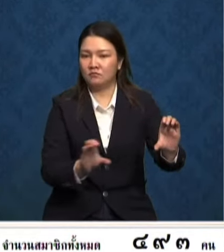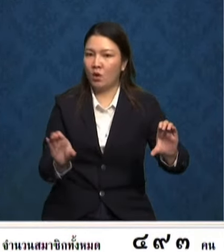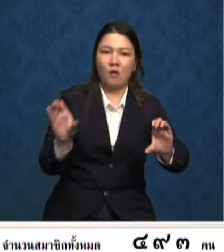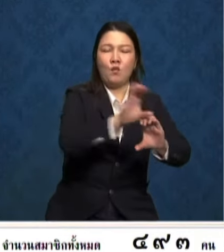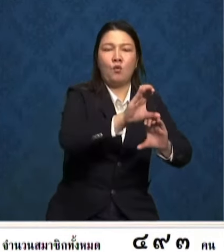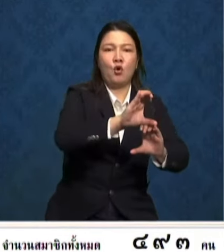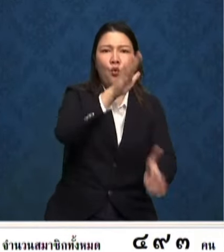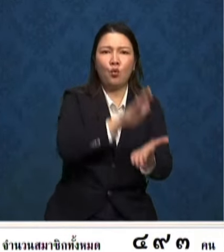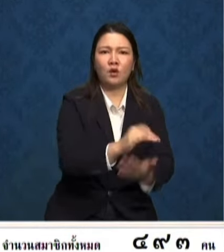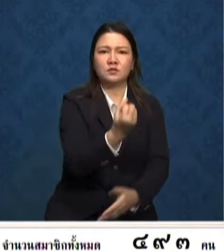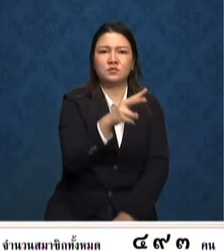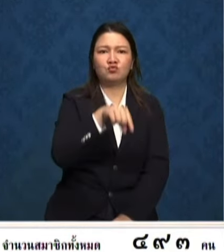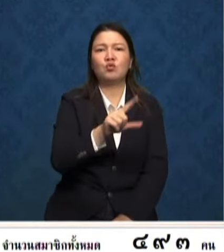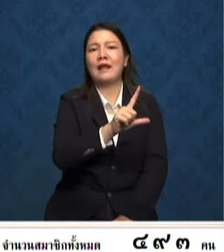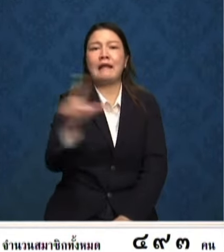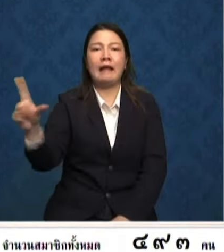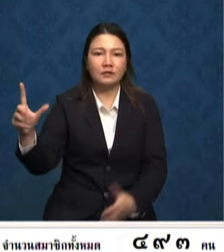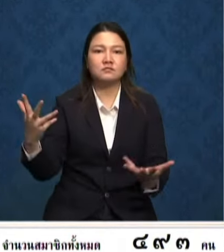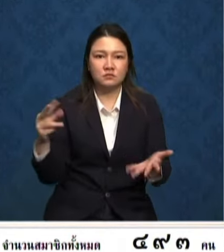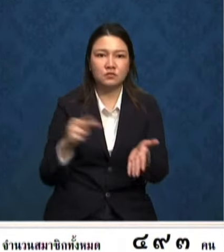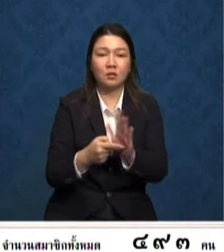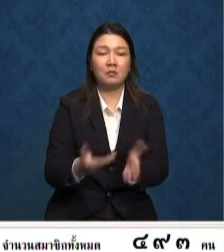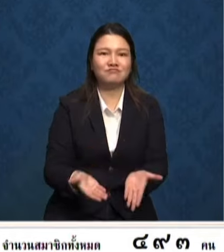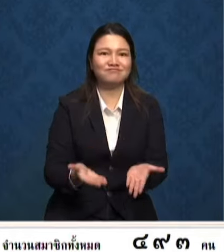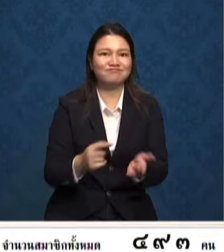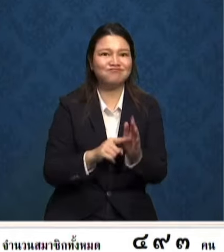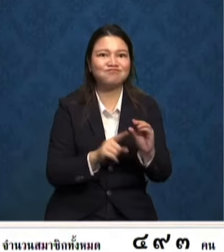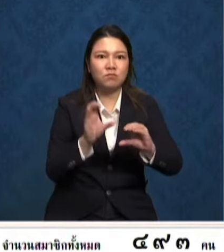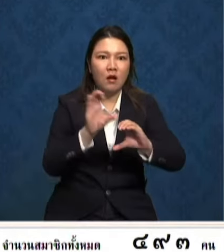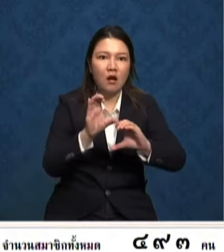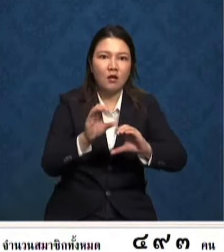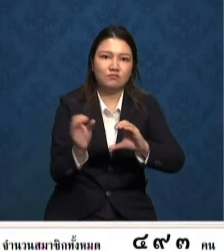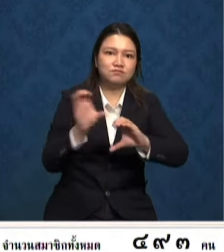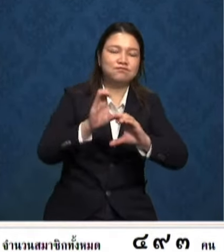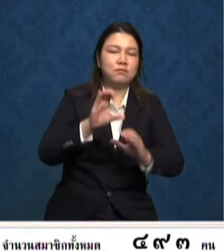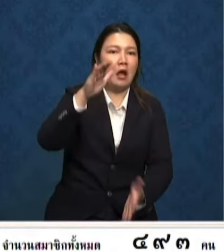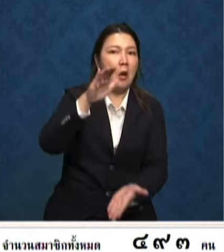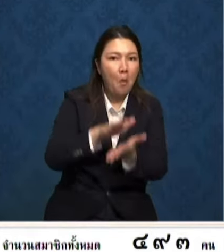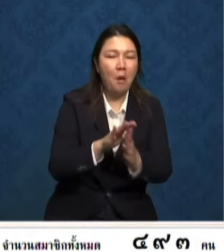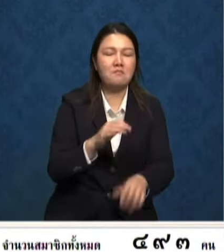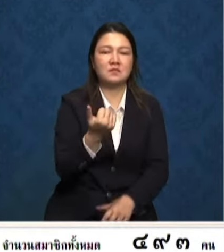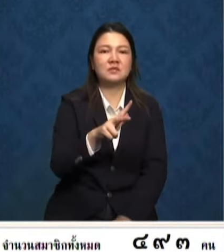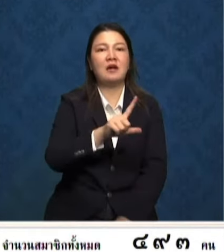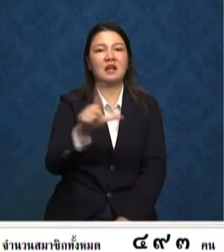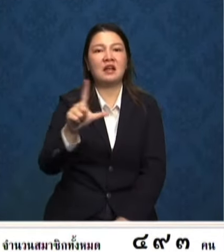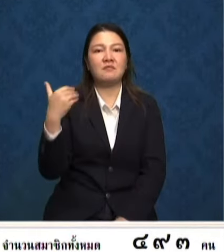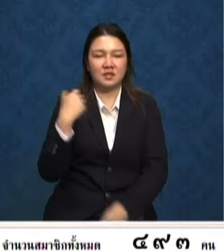ล้านล้านบาทและอาจจะสูงถึง13ล้านล้านบาทภายในสิ้น